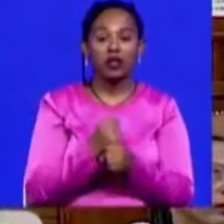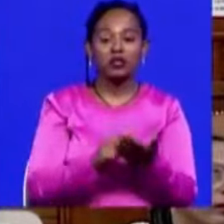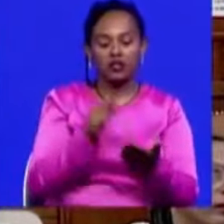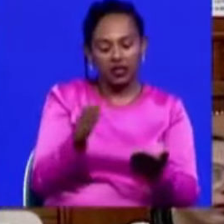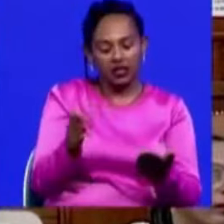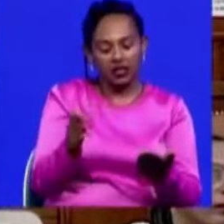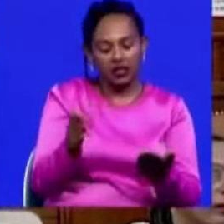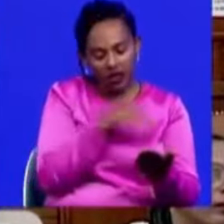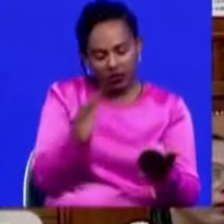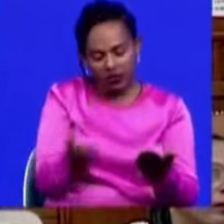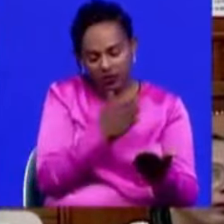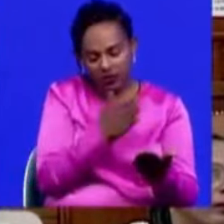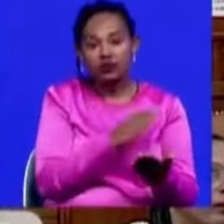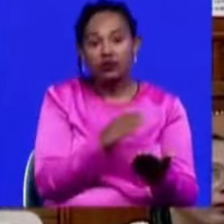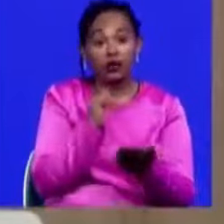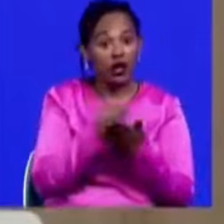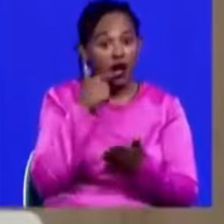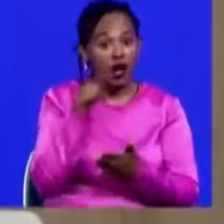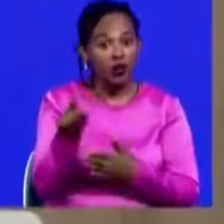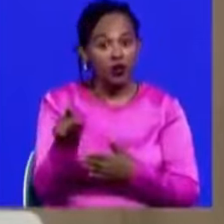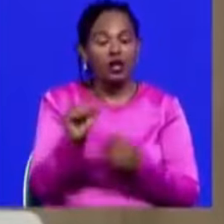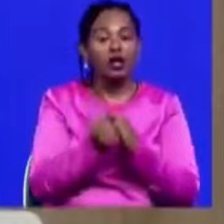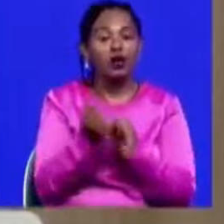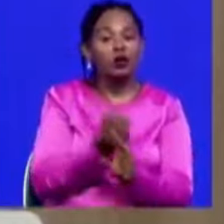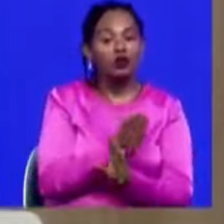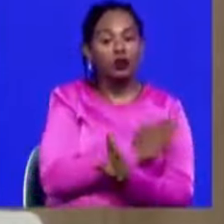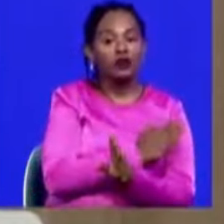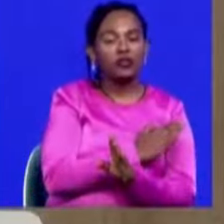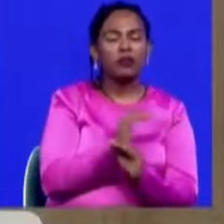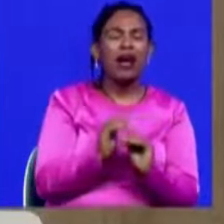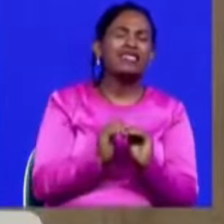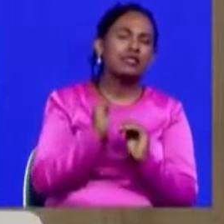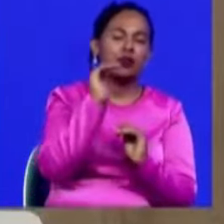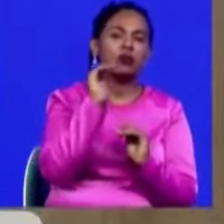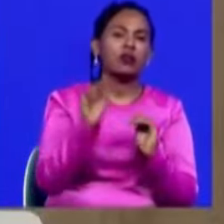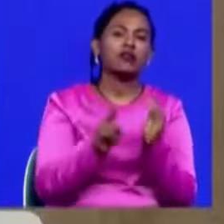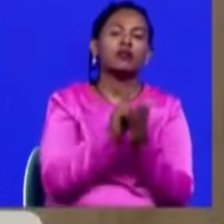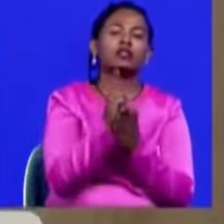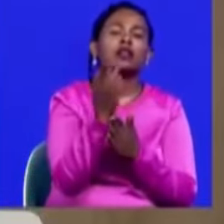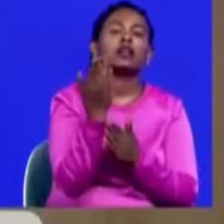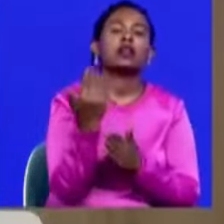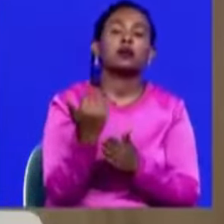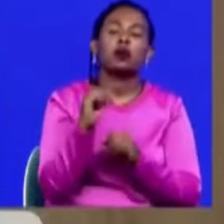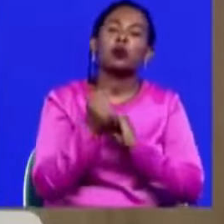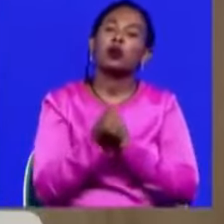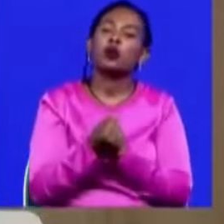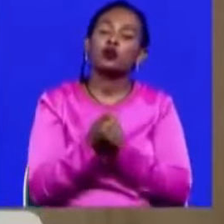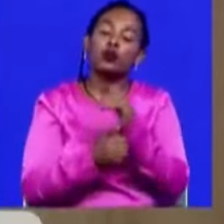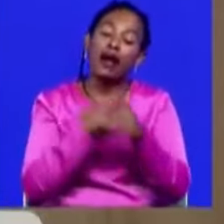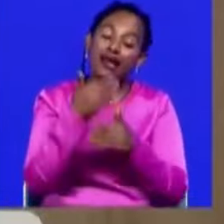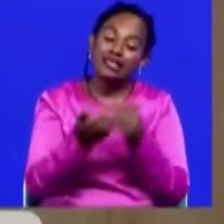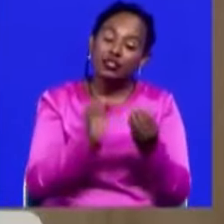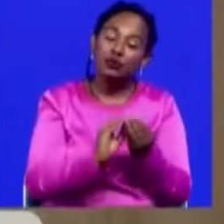እንዲያገላብጥ አደራ ያለ። ከለውጡ በፊት ማክሲመም የዩኒቨርሲቲ በጀት የነበረው በለውጡ ማግስት